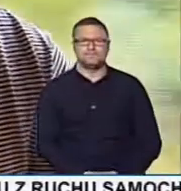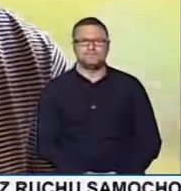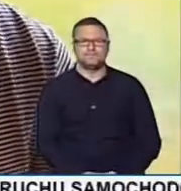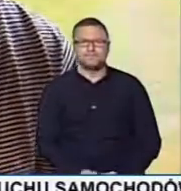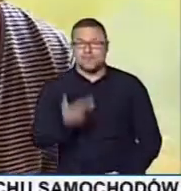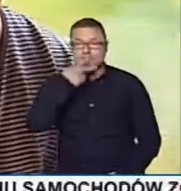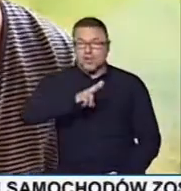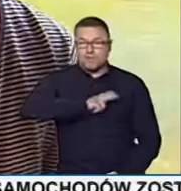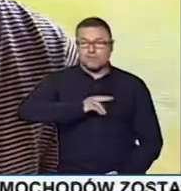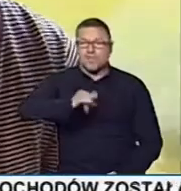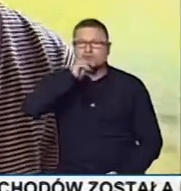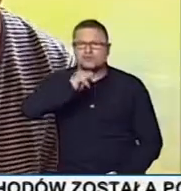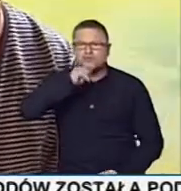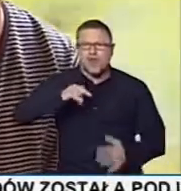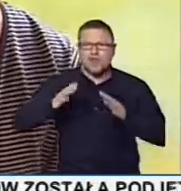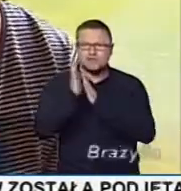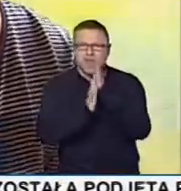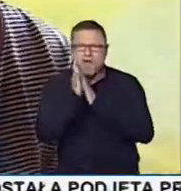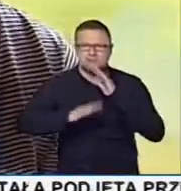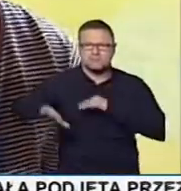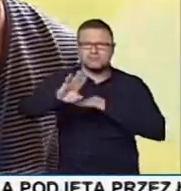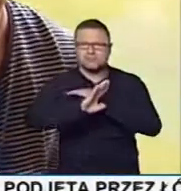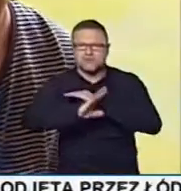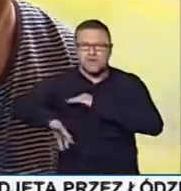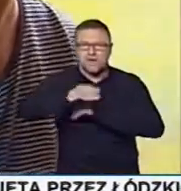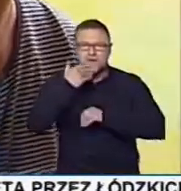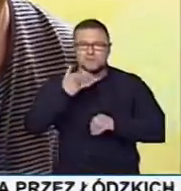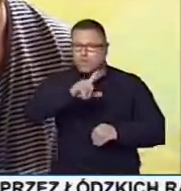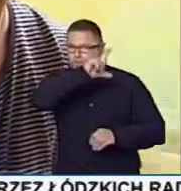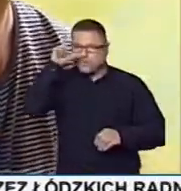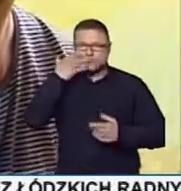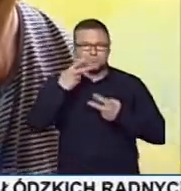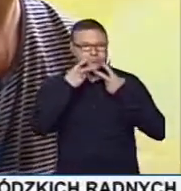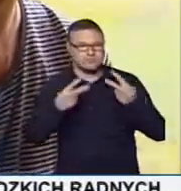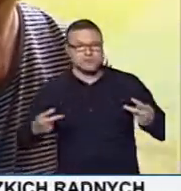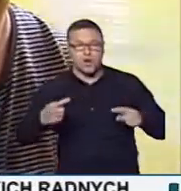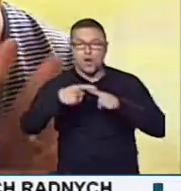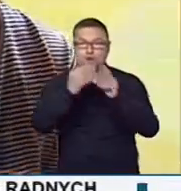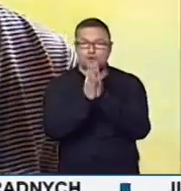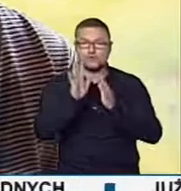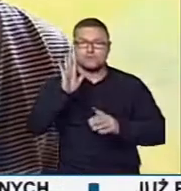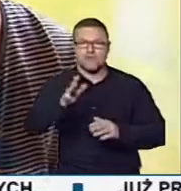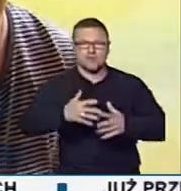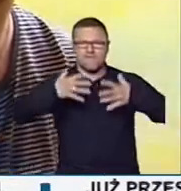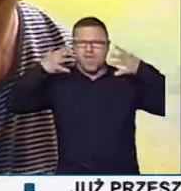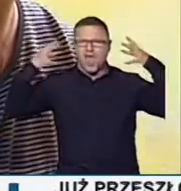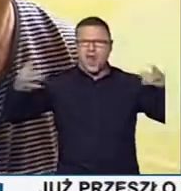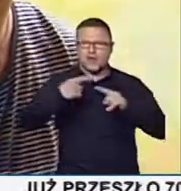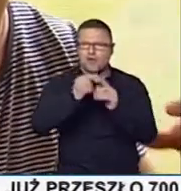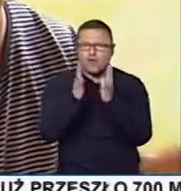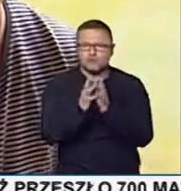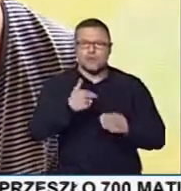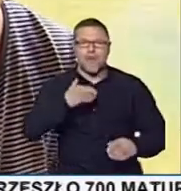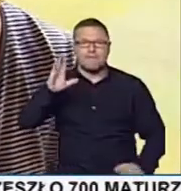Podobała nam się zieleń, ludzie, bardziej niż się spodziewaliśmy. Byli bardzo grzeczni. I kościoły macie, takie duże kościoły.